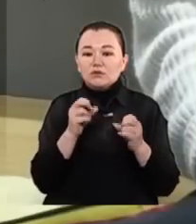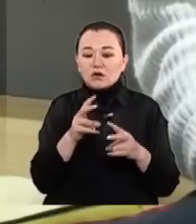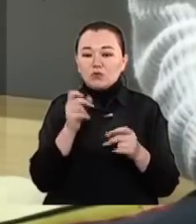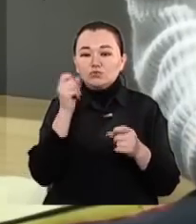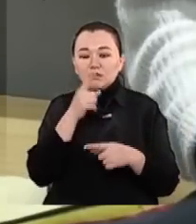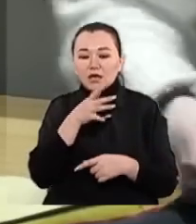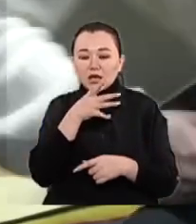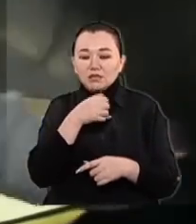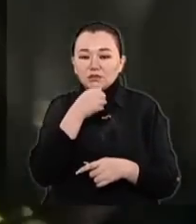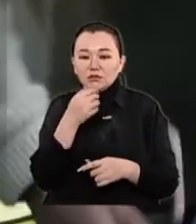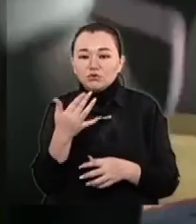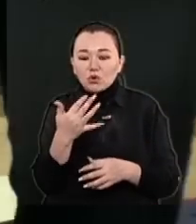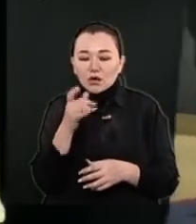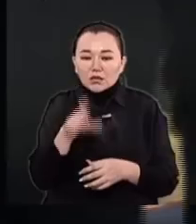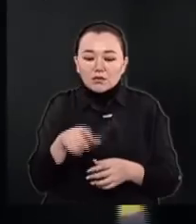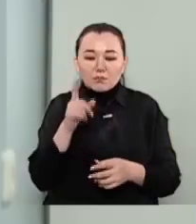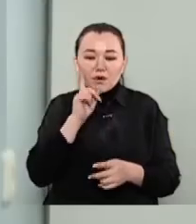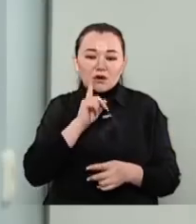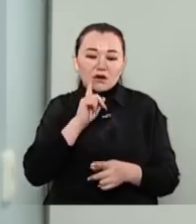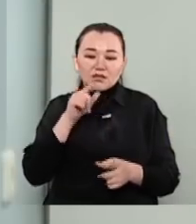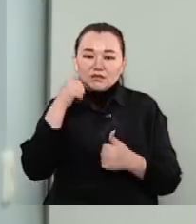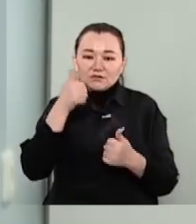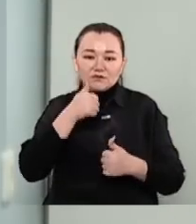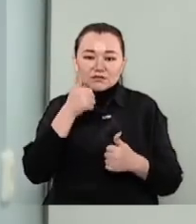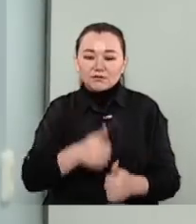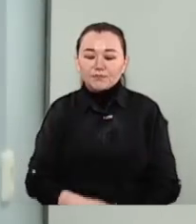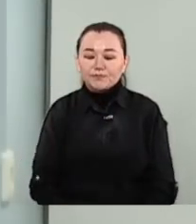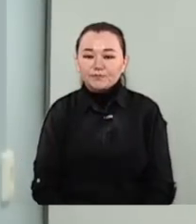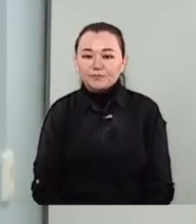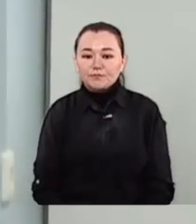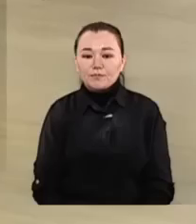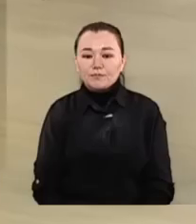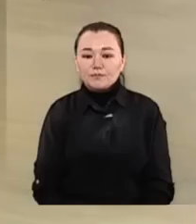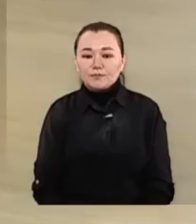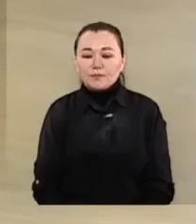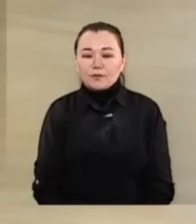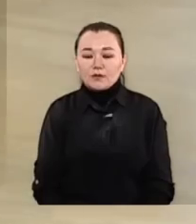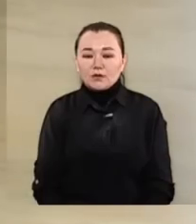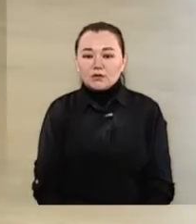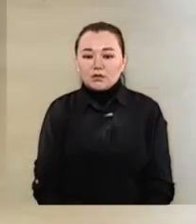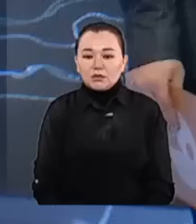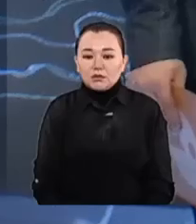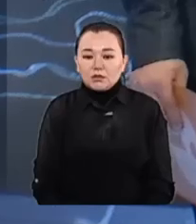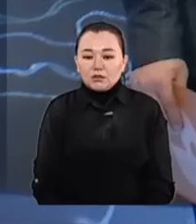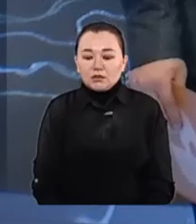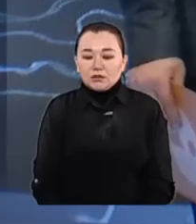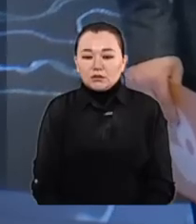анықтайтыны әзірге белгісіз. Айжан Шамшидин, Нұркен Тоқмурзин, Информбюро, Астана.